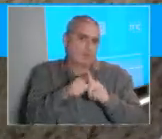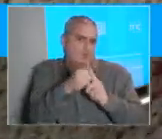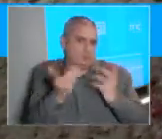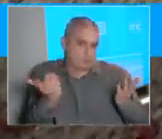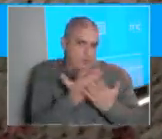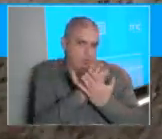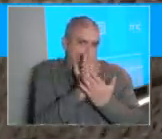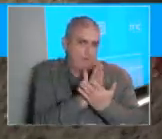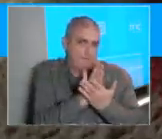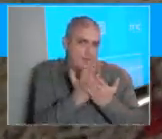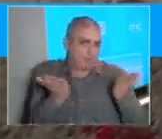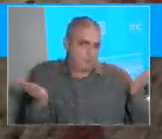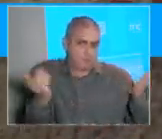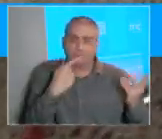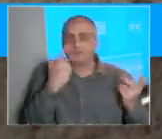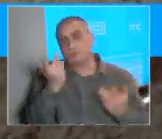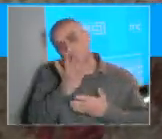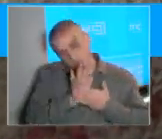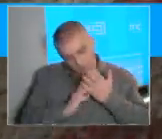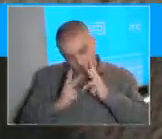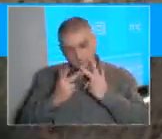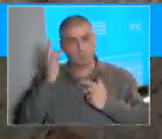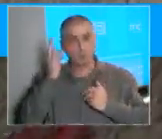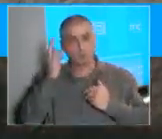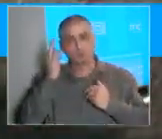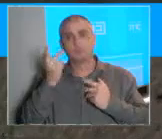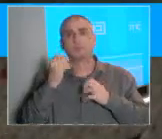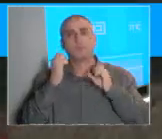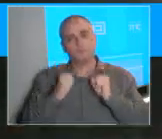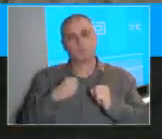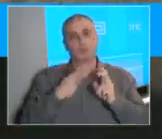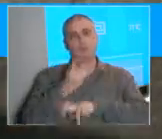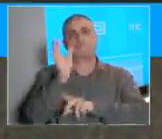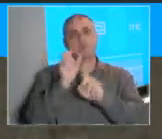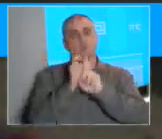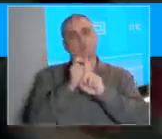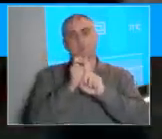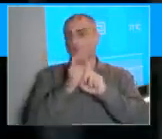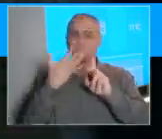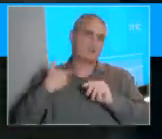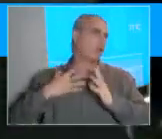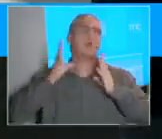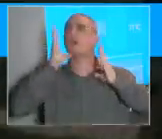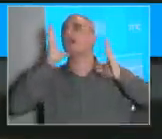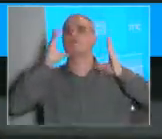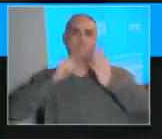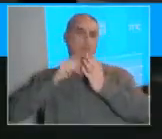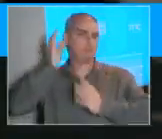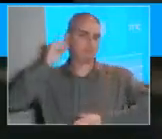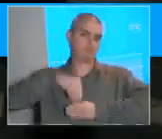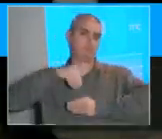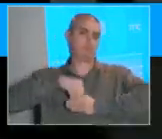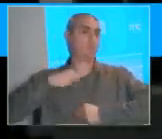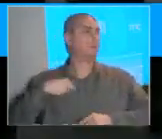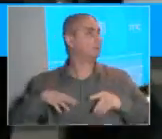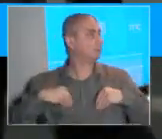כזאת. אז תשמעי. תמיד אומרים, חצי מהציבור זה נשים, בטוח נעבור את אחוז החסימה, ויהיו לנו מלא מנדטים, כי נשים יצביעו לנו. אני